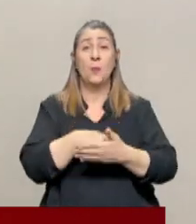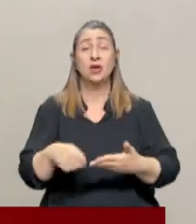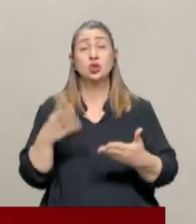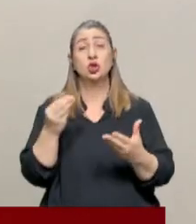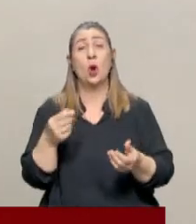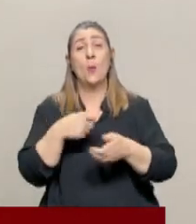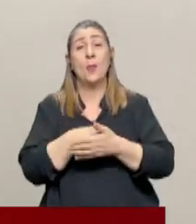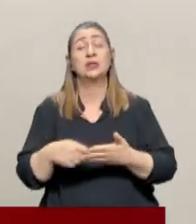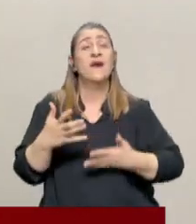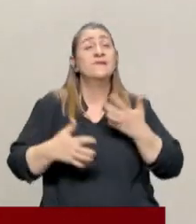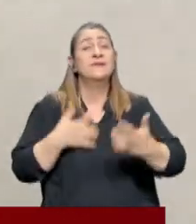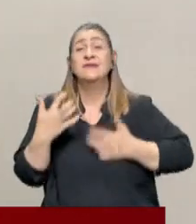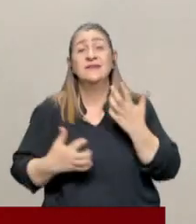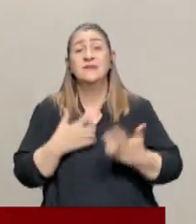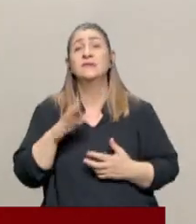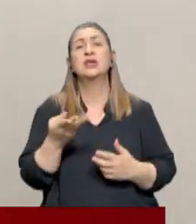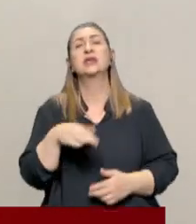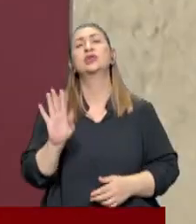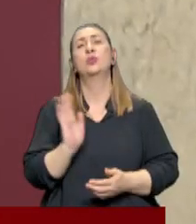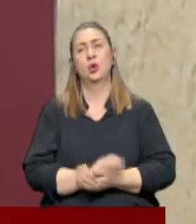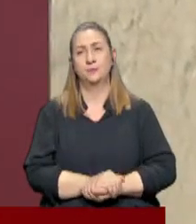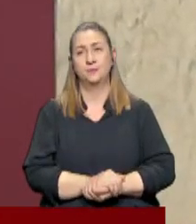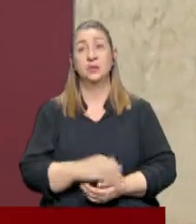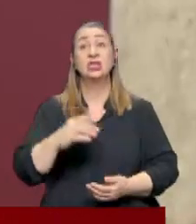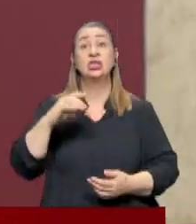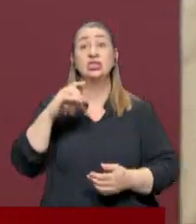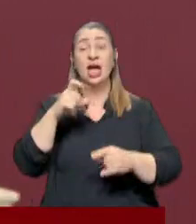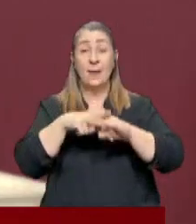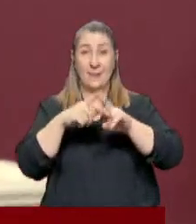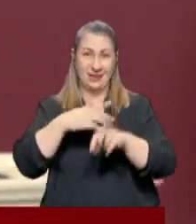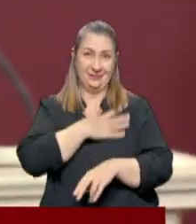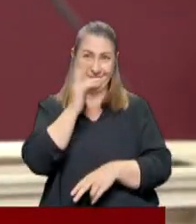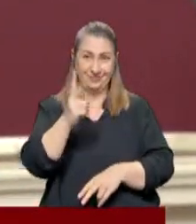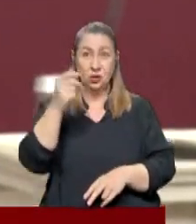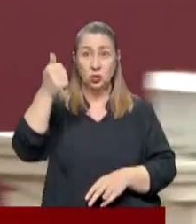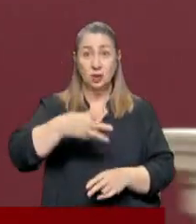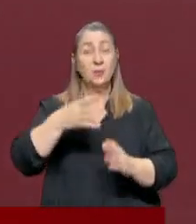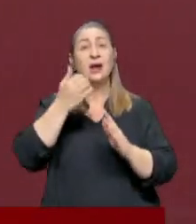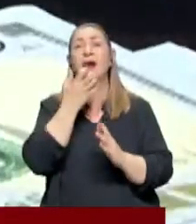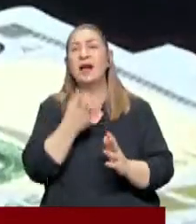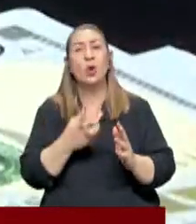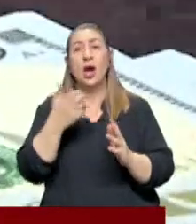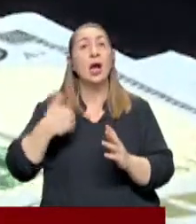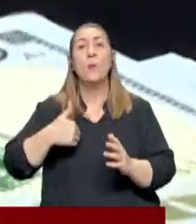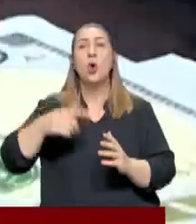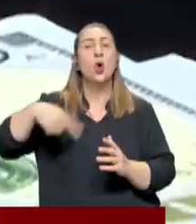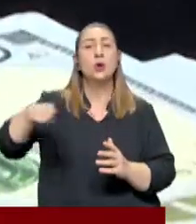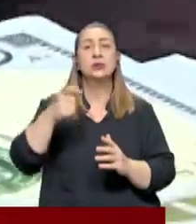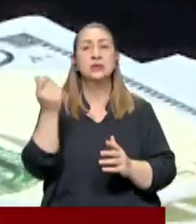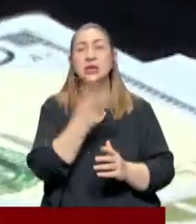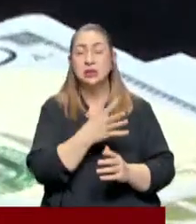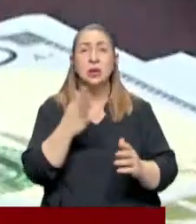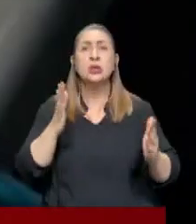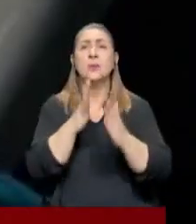çok maaş sevdasından vazgeçmiyor. CHP'li Deniz Yavuz Yılmaz yönetim kurulu kadrolarındaki kamu görevlilerinin sayısı